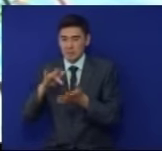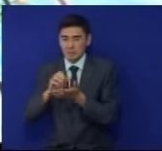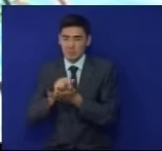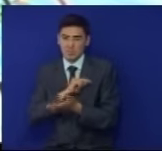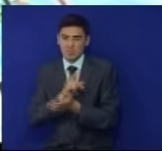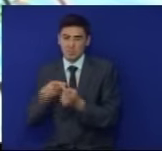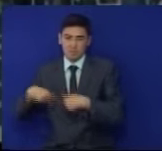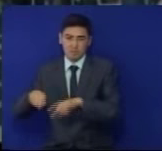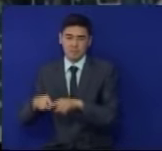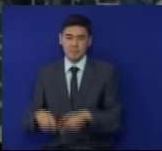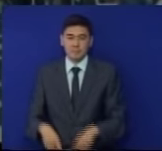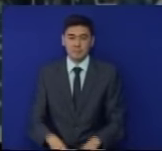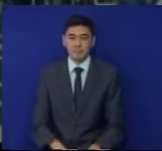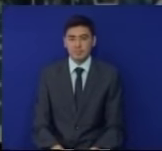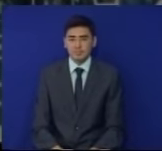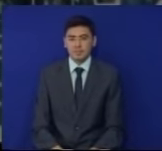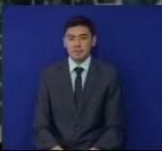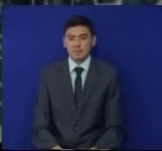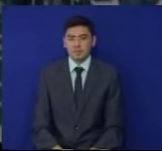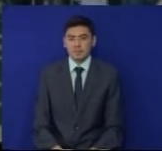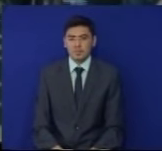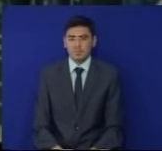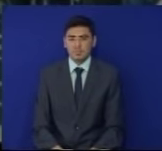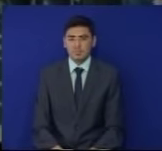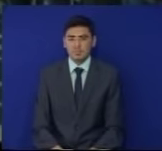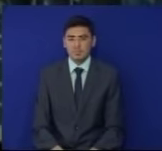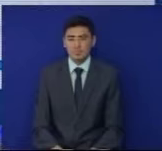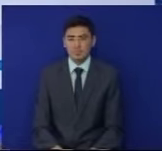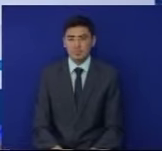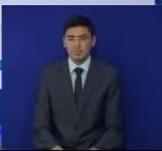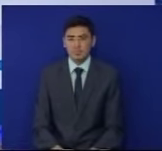центр занятости. Бахтгуль Казес, Мирей Жакманов, телеканал «Семей».